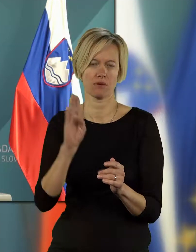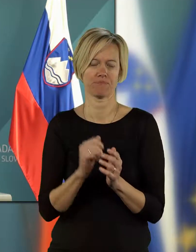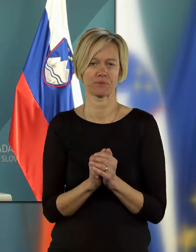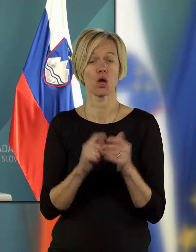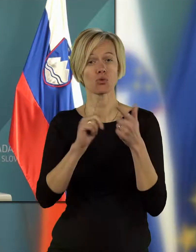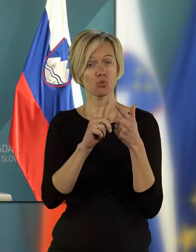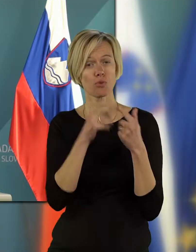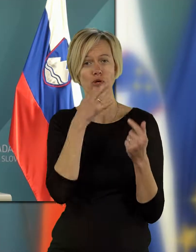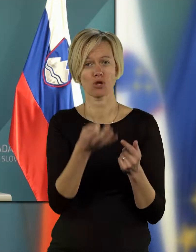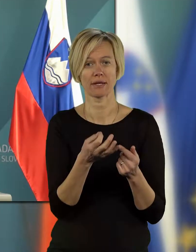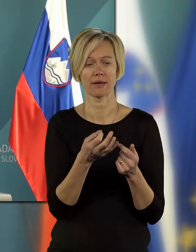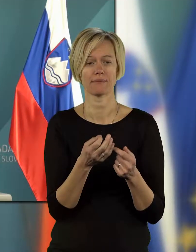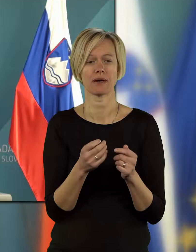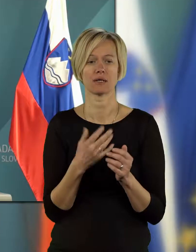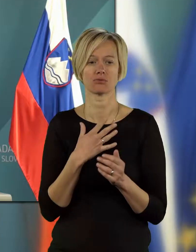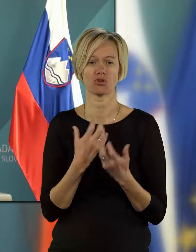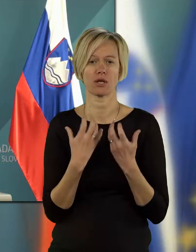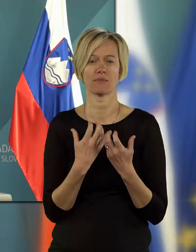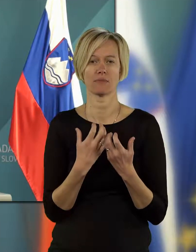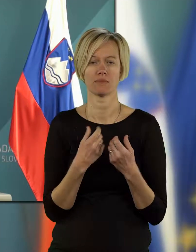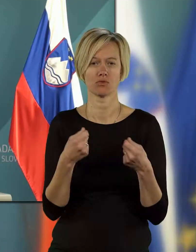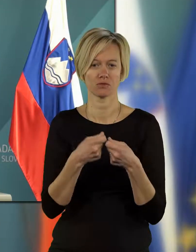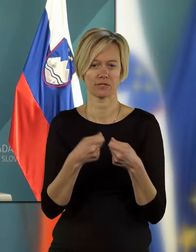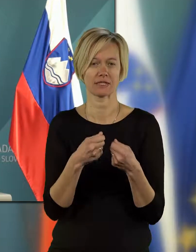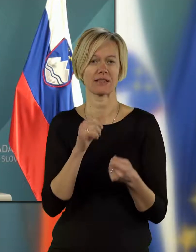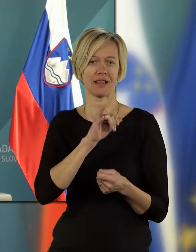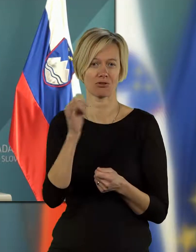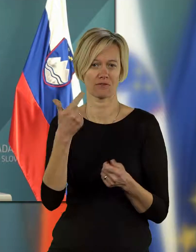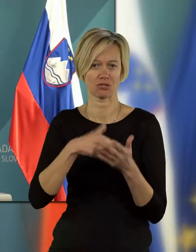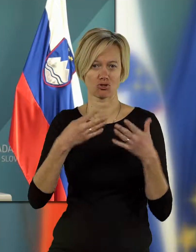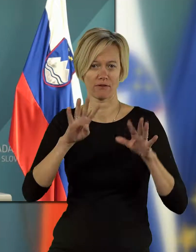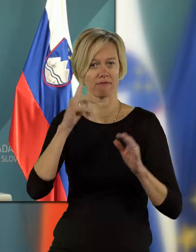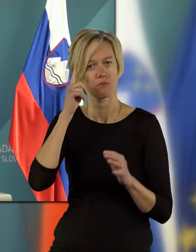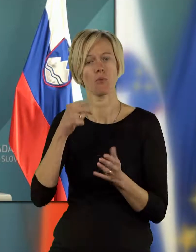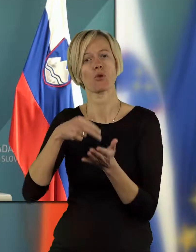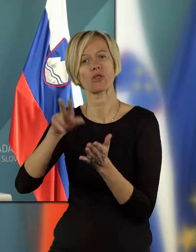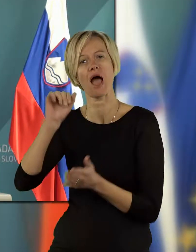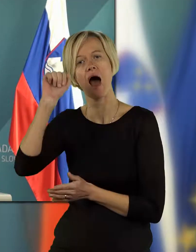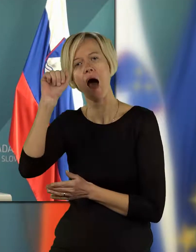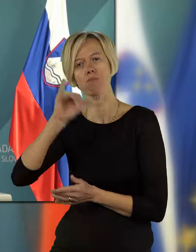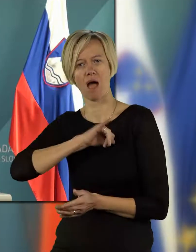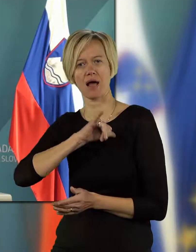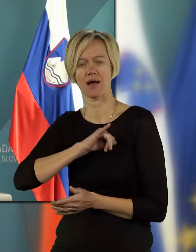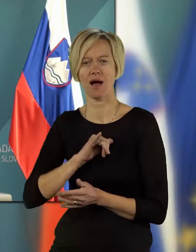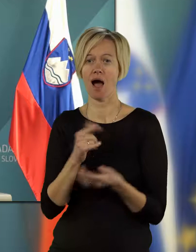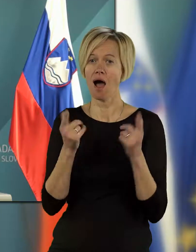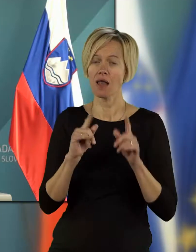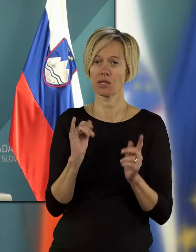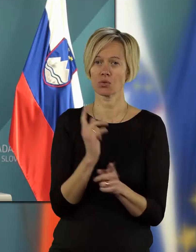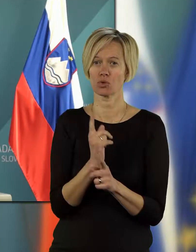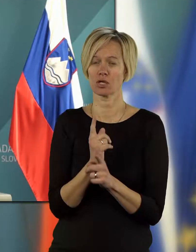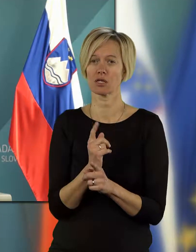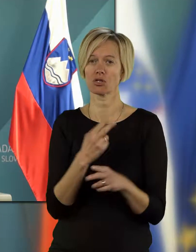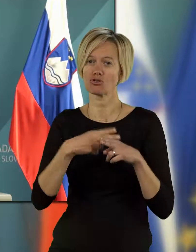To je prvo vprašanje. Drugo vprašanje bi bilo pa na leto 2019. Vemo, da je tudi prodaja Abanke. Ali